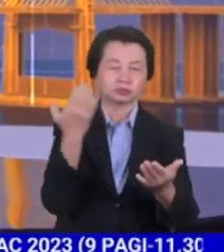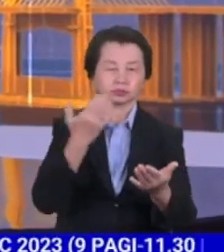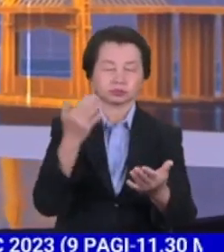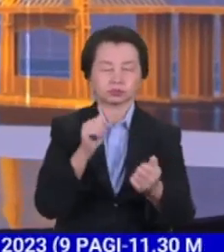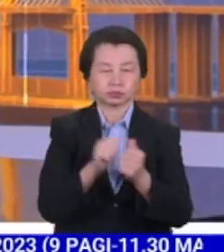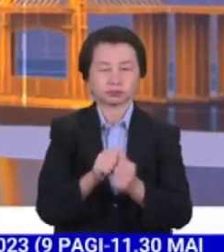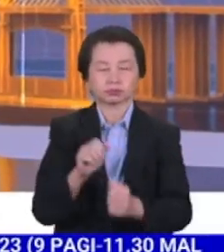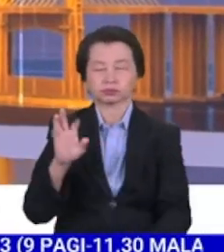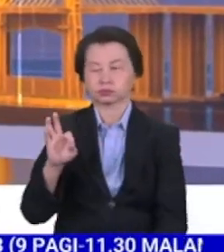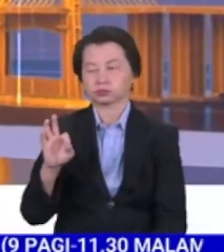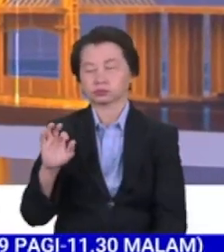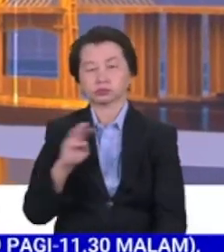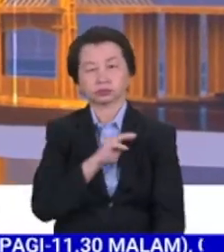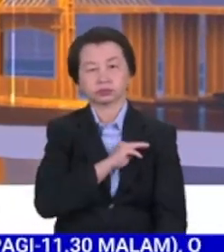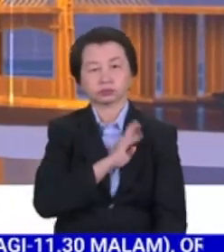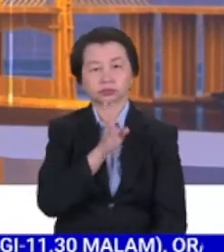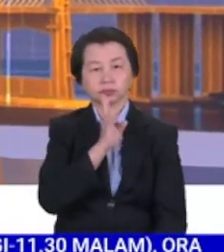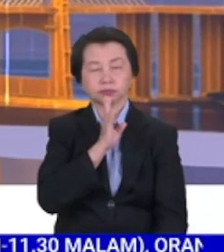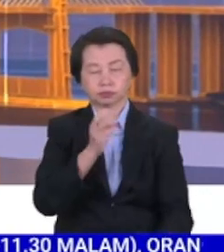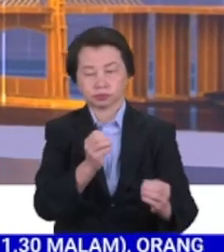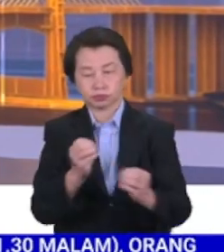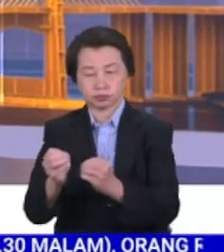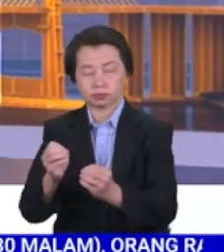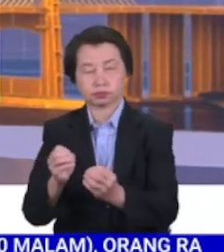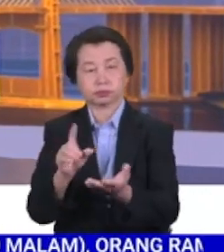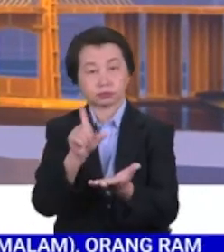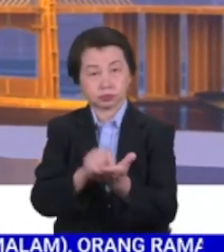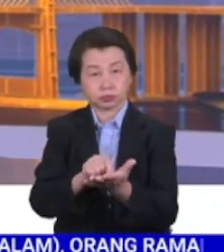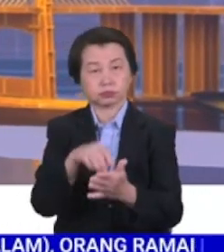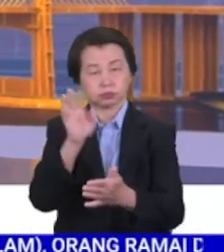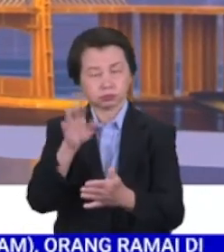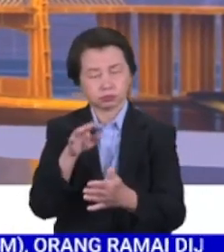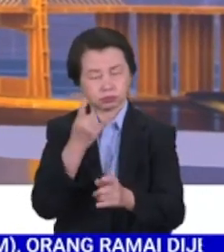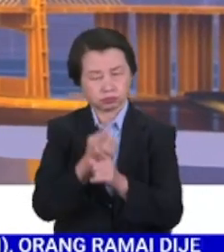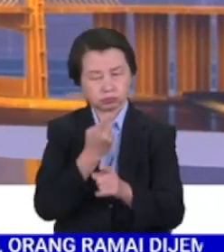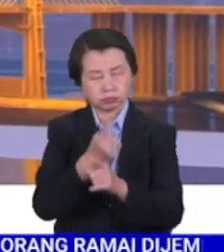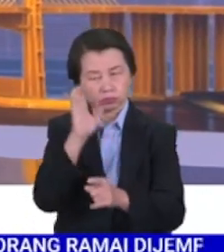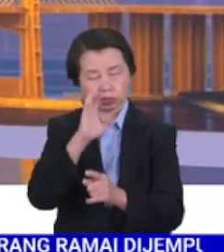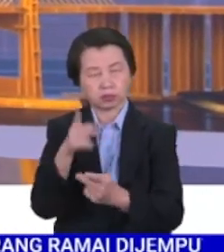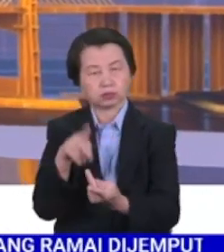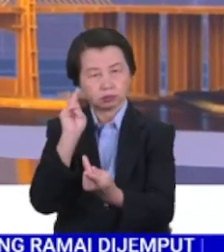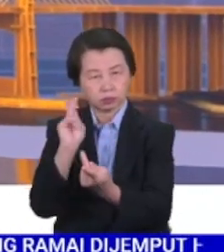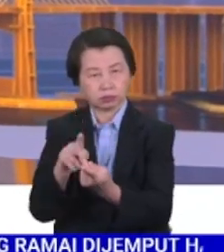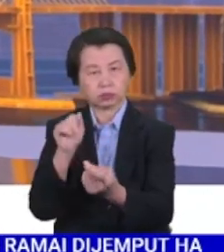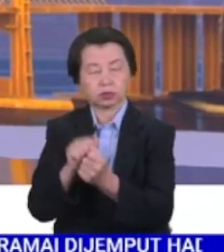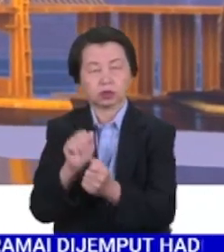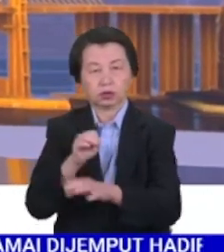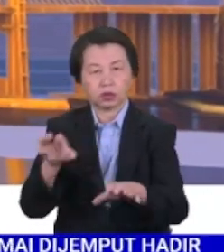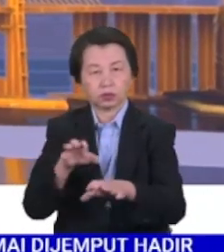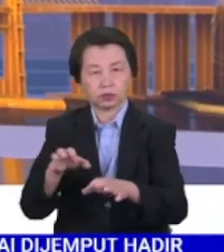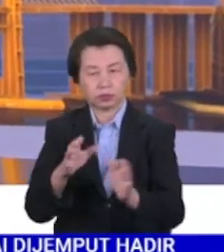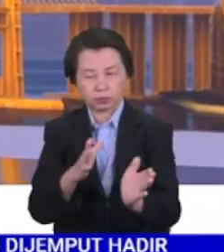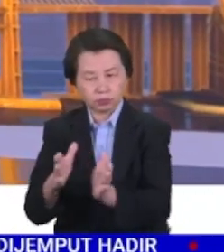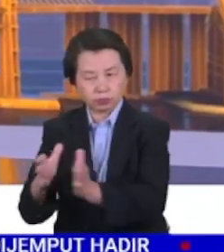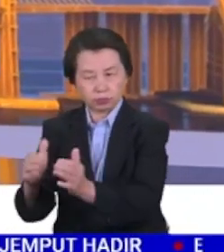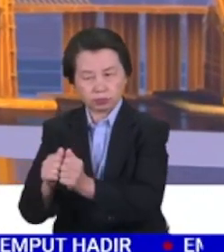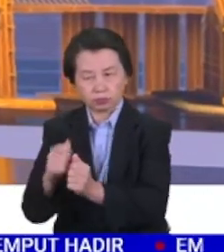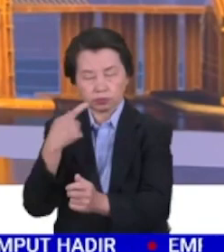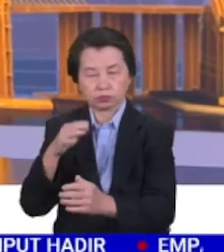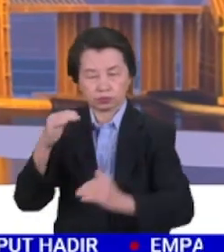Digital Fahmi Fazil, organisasi media perlu lebih teliti mencari kesesuaian dan membuat penyelarasan